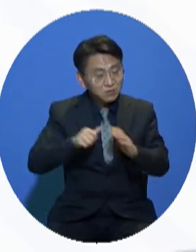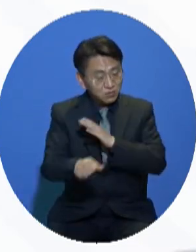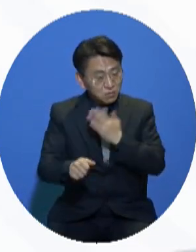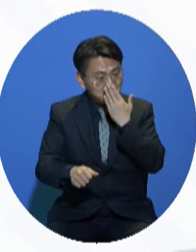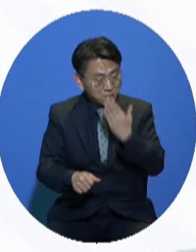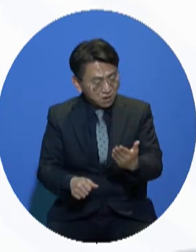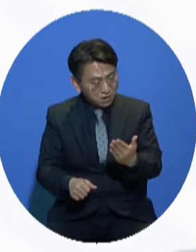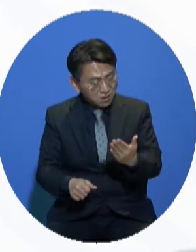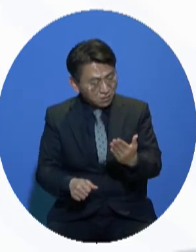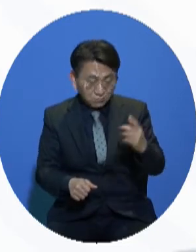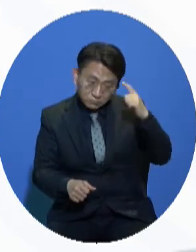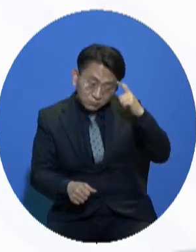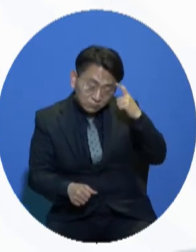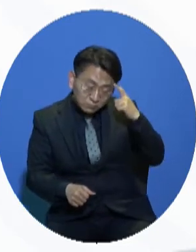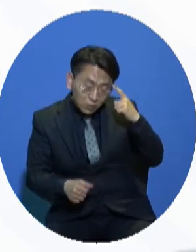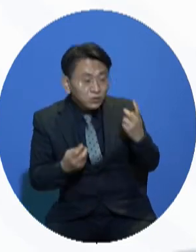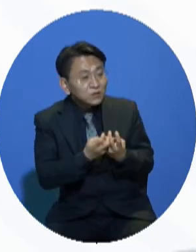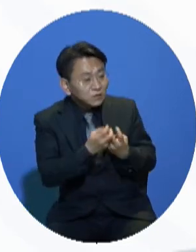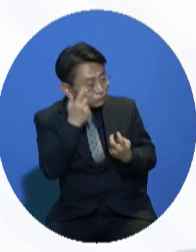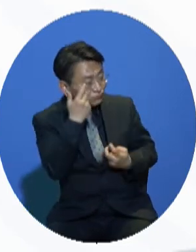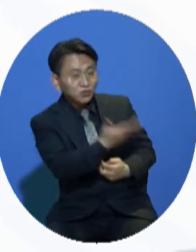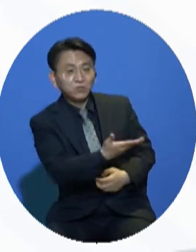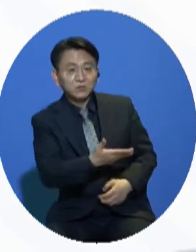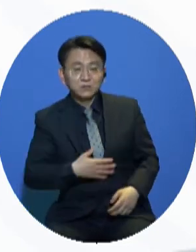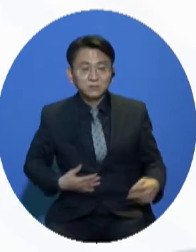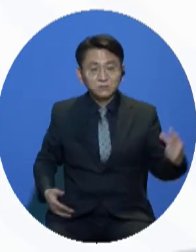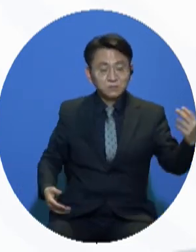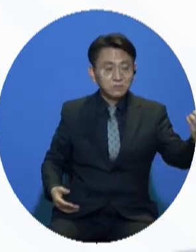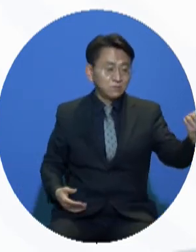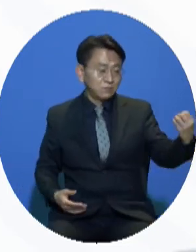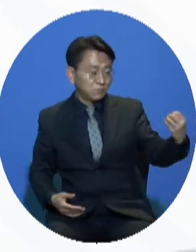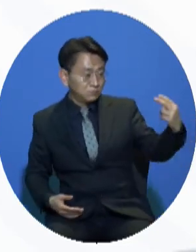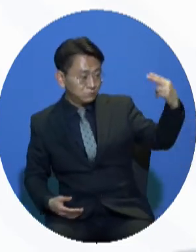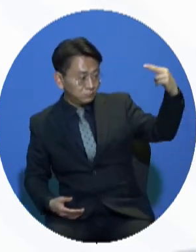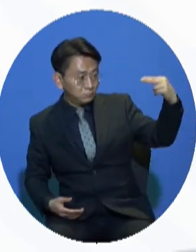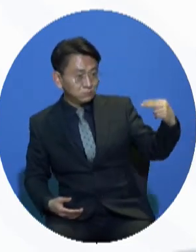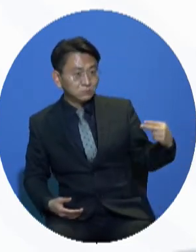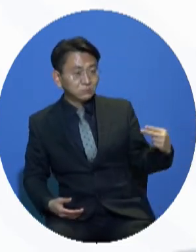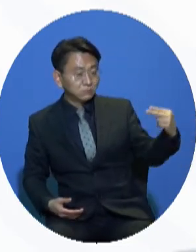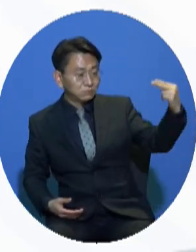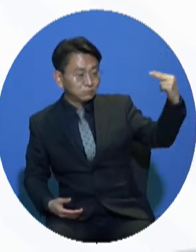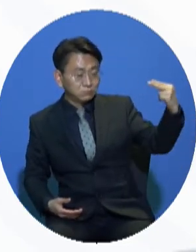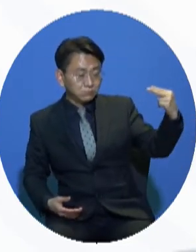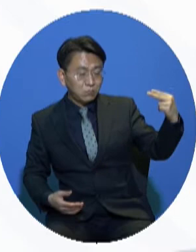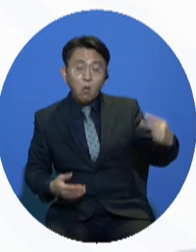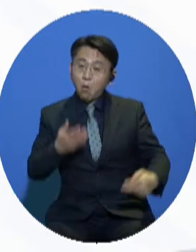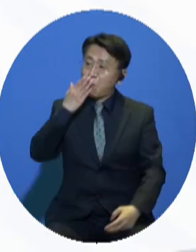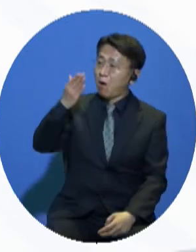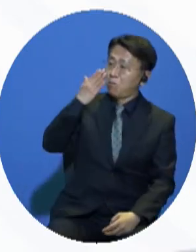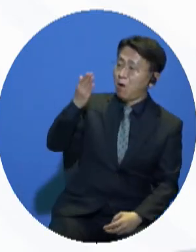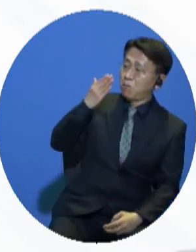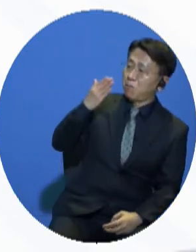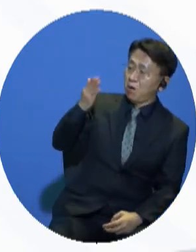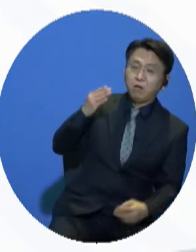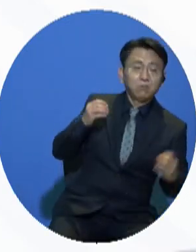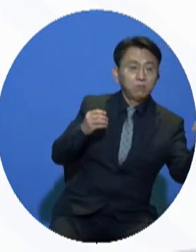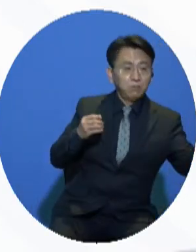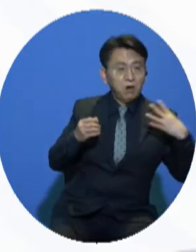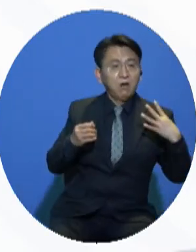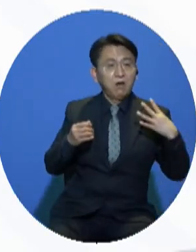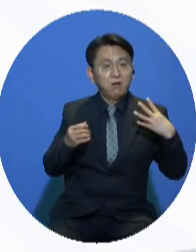선수가 될 수 있다고 생각하시나요? 라고 물어봤더니 저를 이렇게 쳐다보더니 가능성이 있다라고